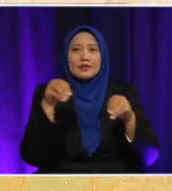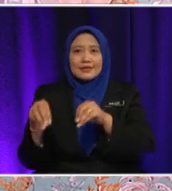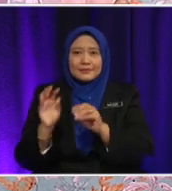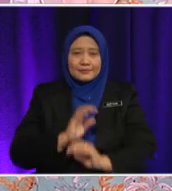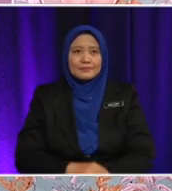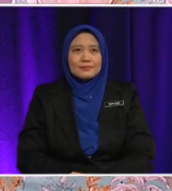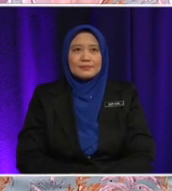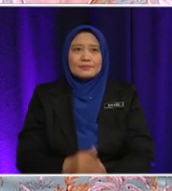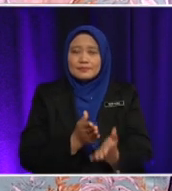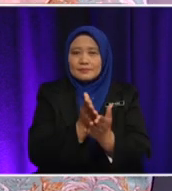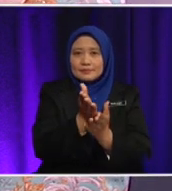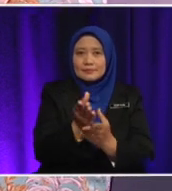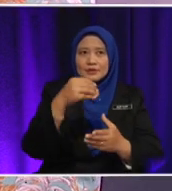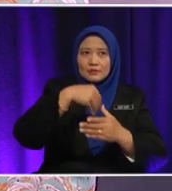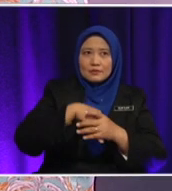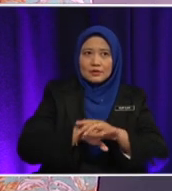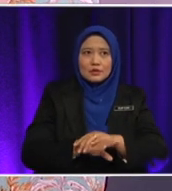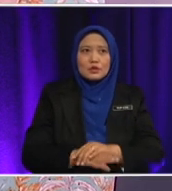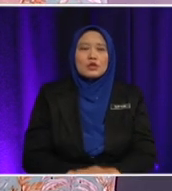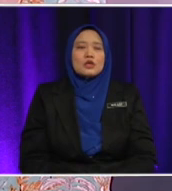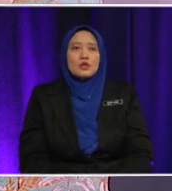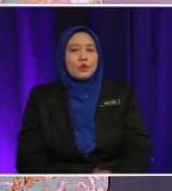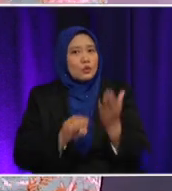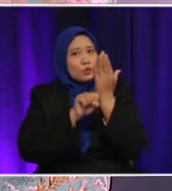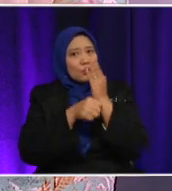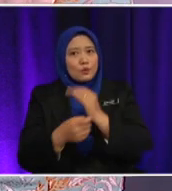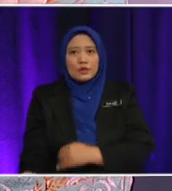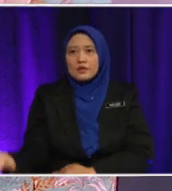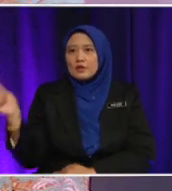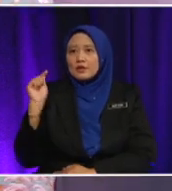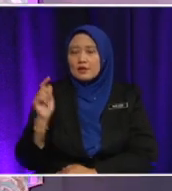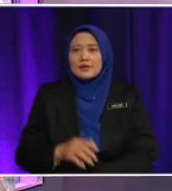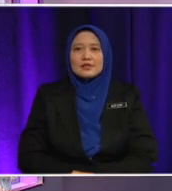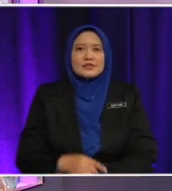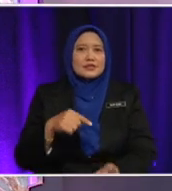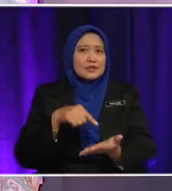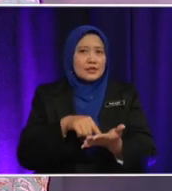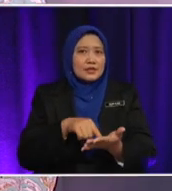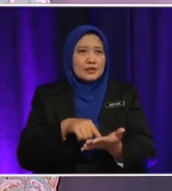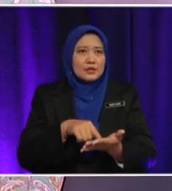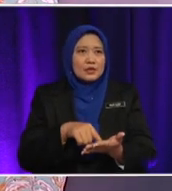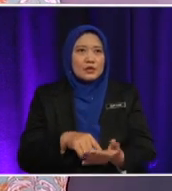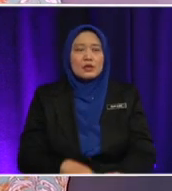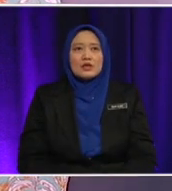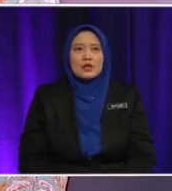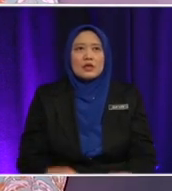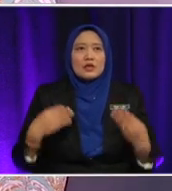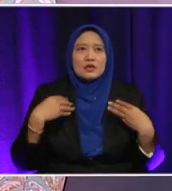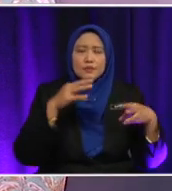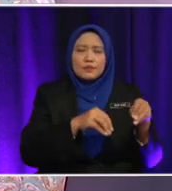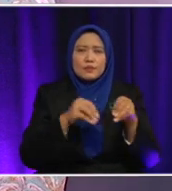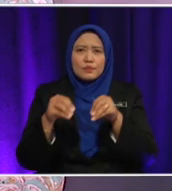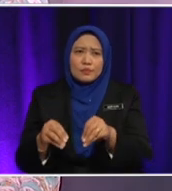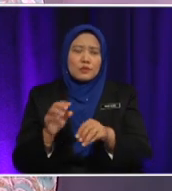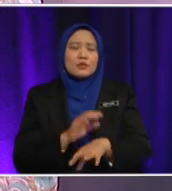seterusnya kita masuk kepada sumber tenaga Oke sumber tenaga ini kepada penuaian tenaga Kenapa